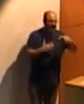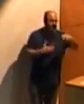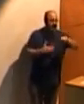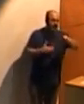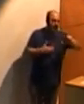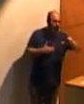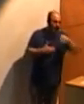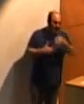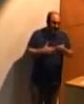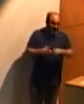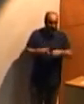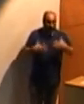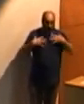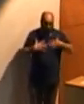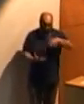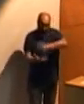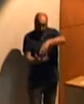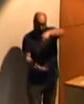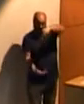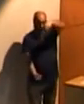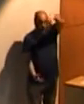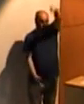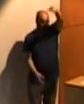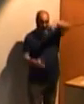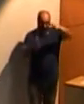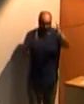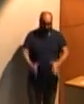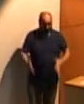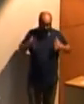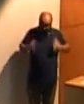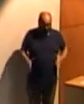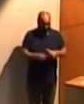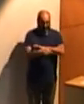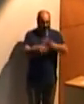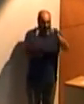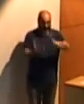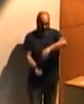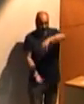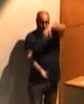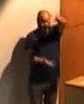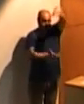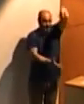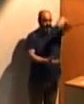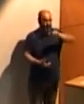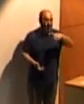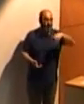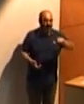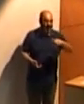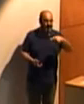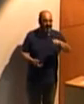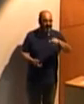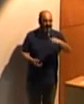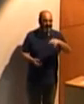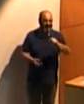corps qui ressuscite le soma pneumatiques ce corps entier alors lui mais effectivement là c'est se poser la question de son